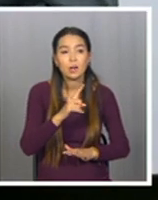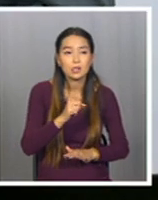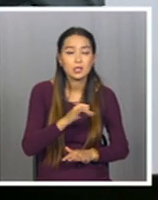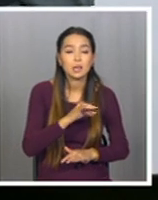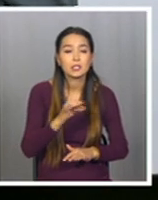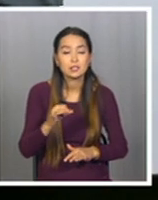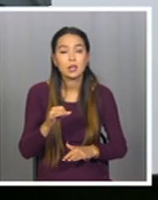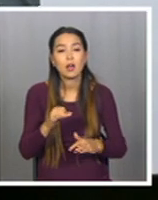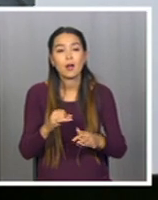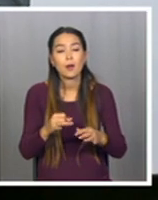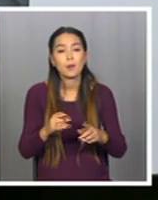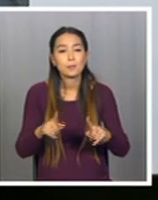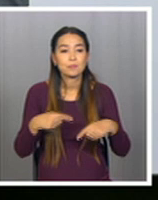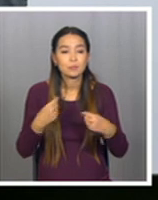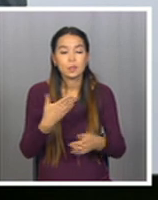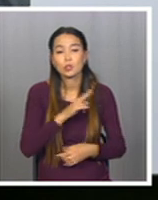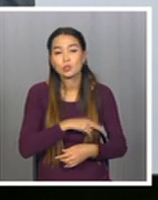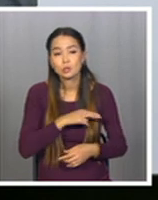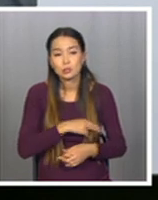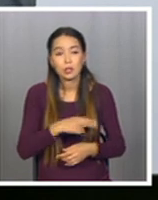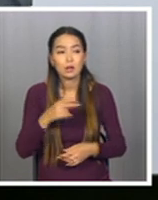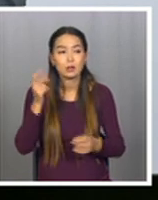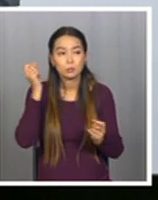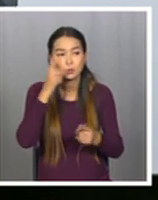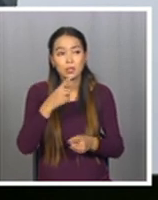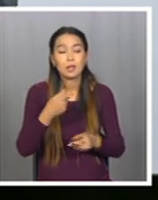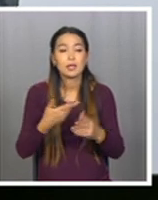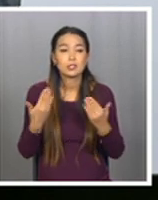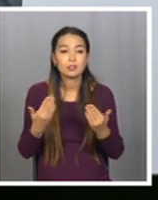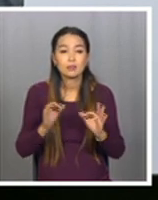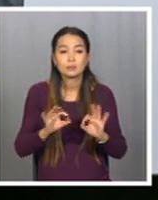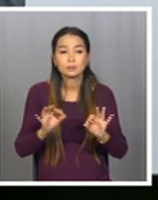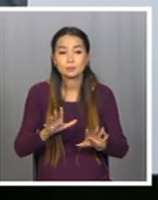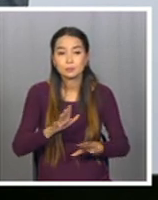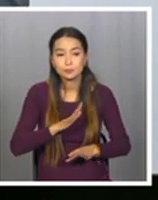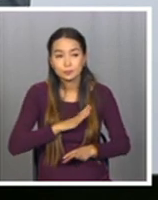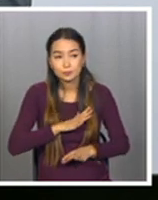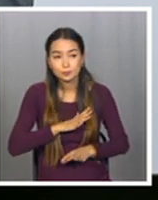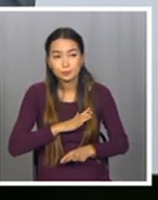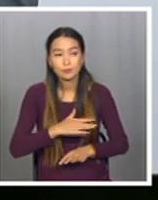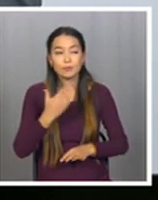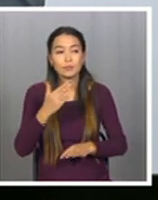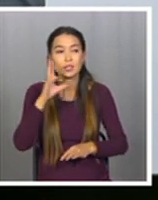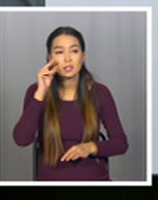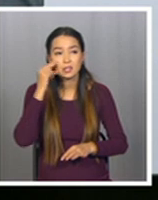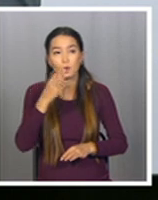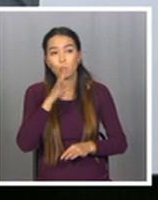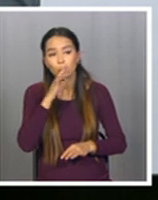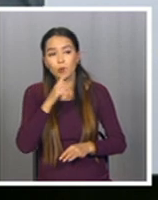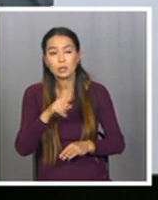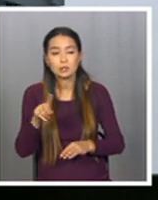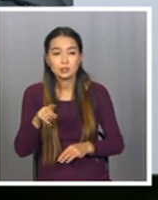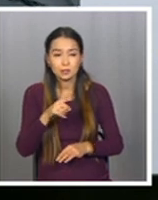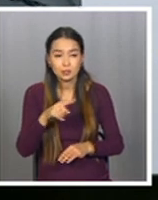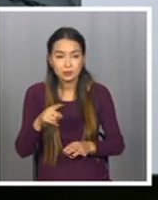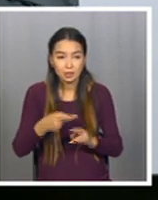тербеліс жиілігіне тоқталып өтейік. Жаңа мен айтып кеттім, міне, мынау циклдық жиілік пен уақыттың көбейтінен кейінгі